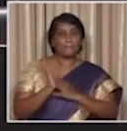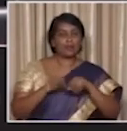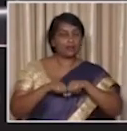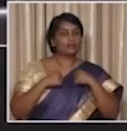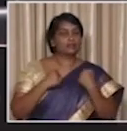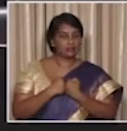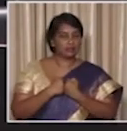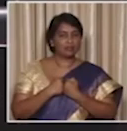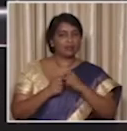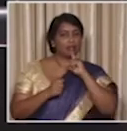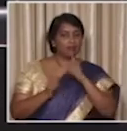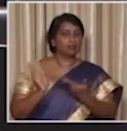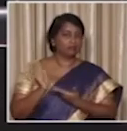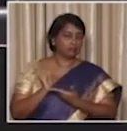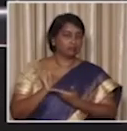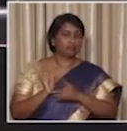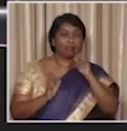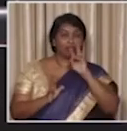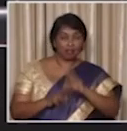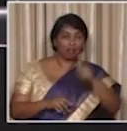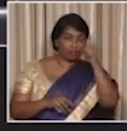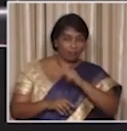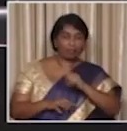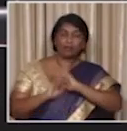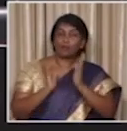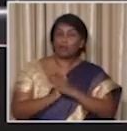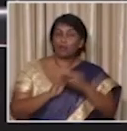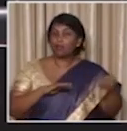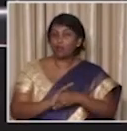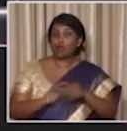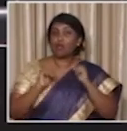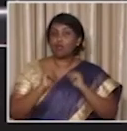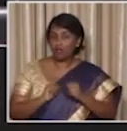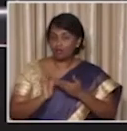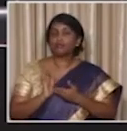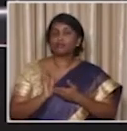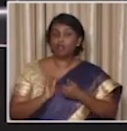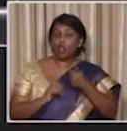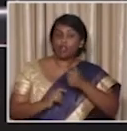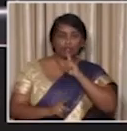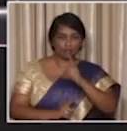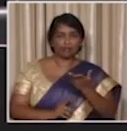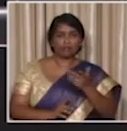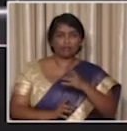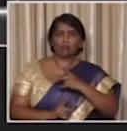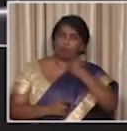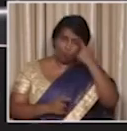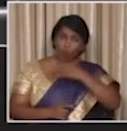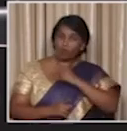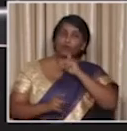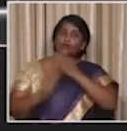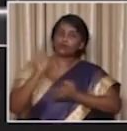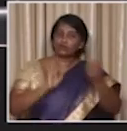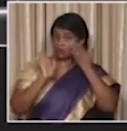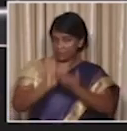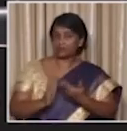ඔකට කියන්න කිව්වොත් එහෙම ඉතින් මේ වංචාව දූෂණය කවුද ගහන්නේ කවුද කරන්නේ කියලා හොඳට කියන්න පුළුවන් පුළුවන් මට නඩු දාන්න මෙන්න